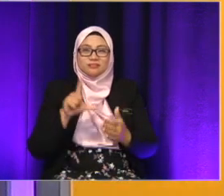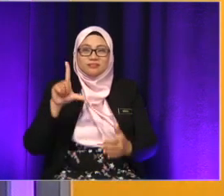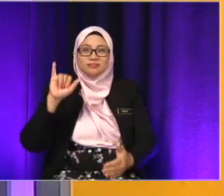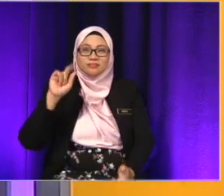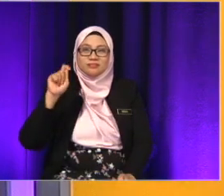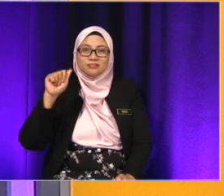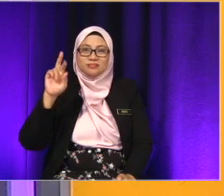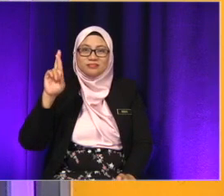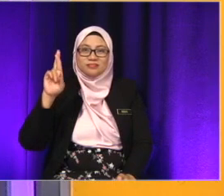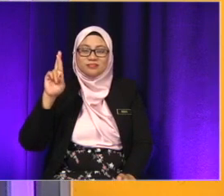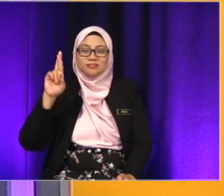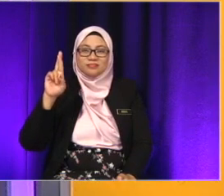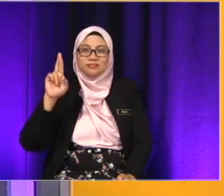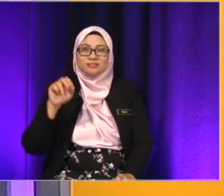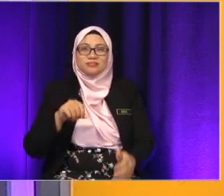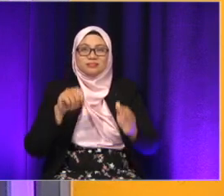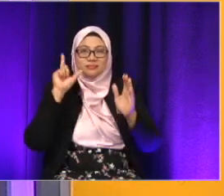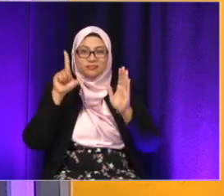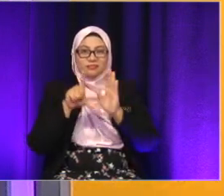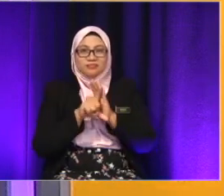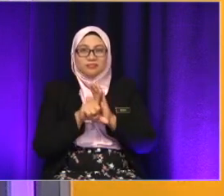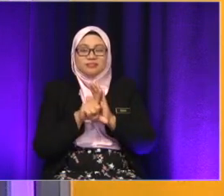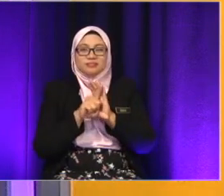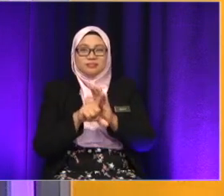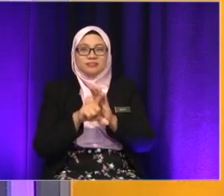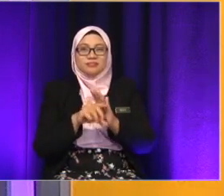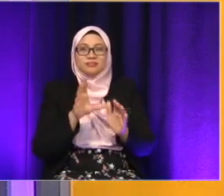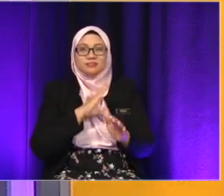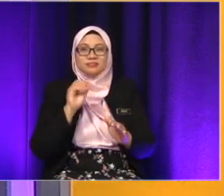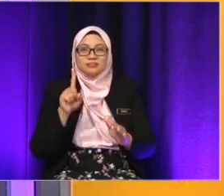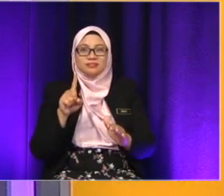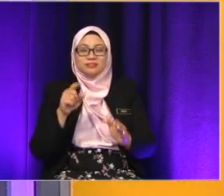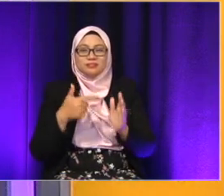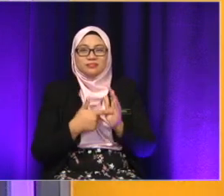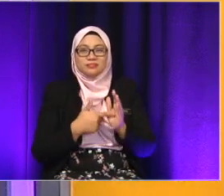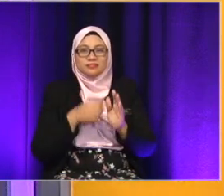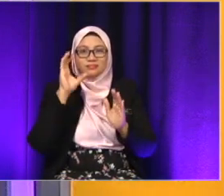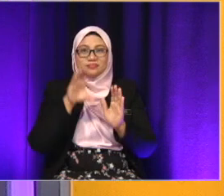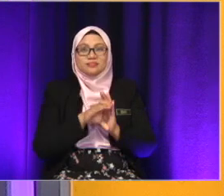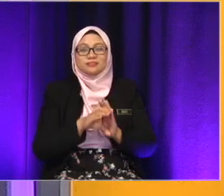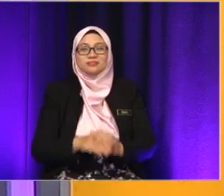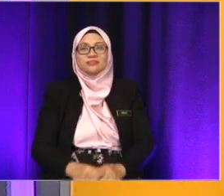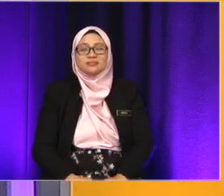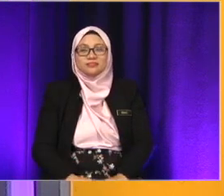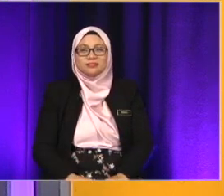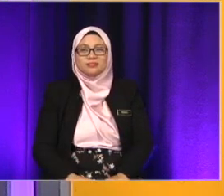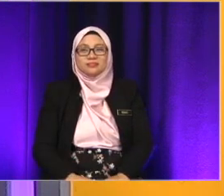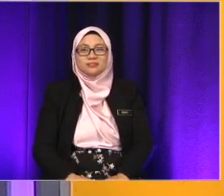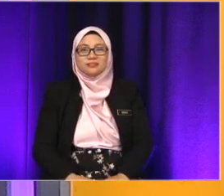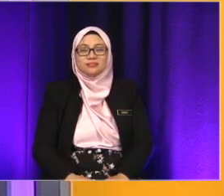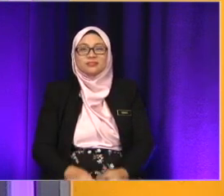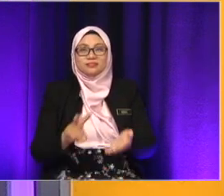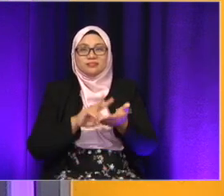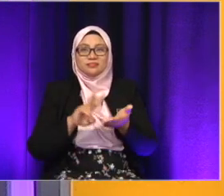simbol, yang ni skematik. Okey. Kita akan baca ni dulu. Bagaimana kita baca ni? Sebab injak